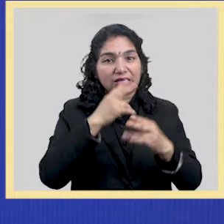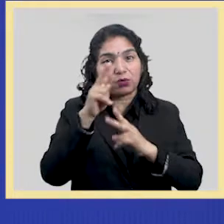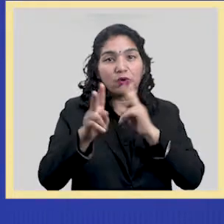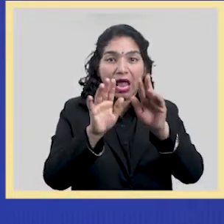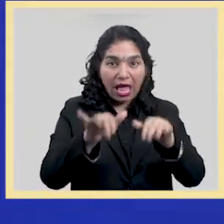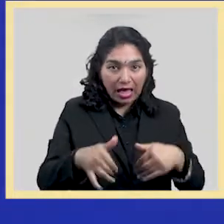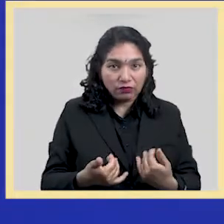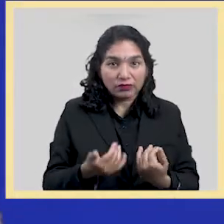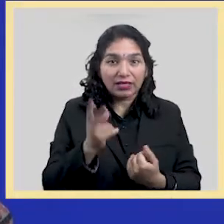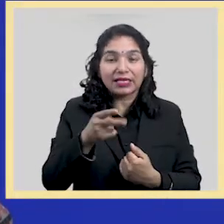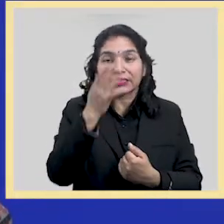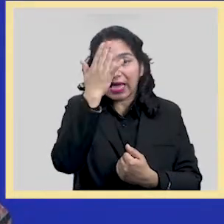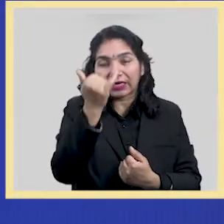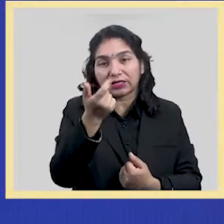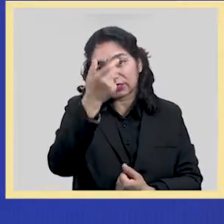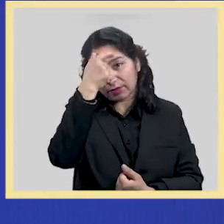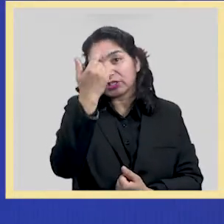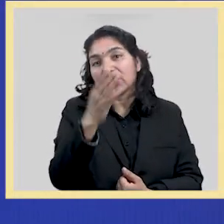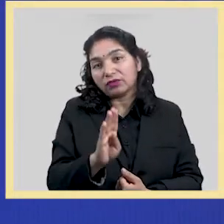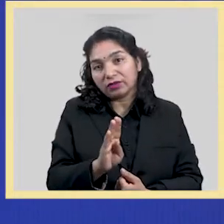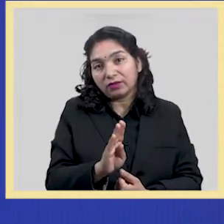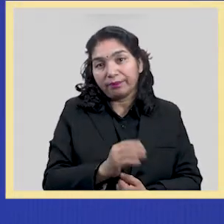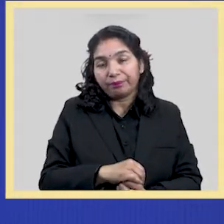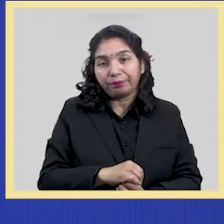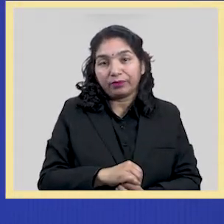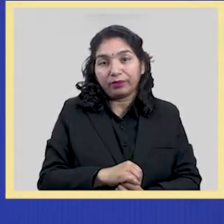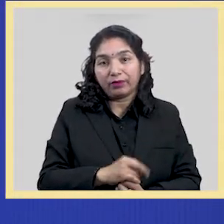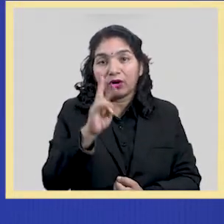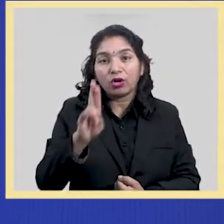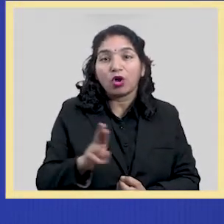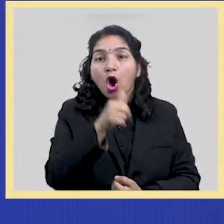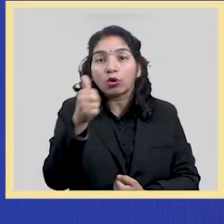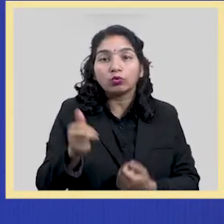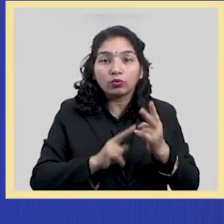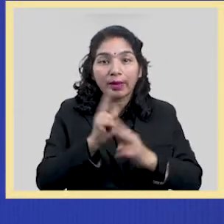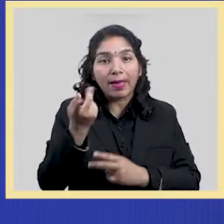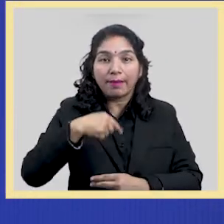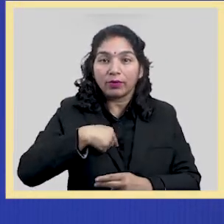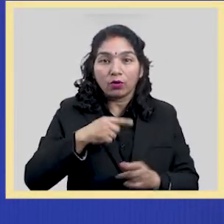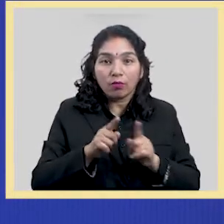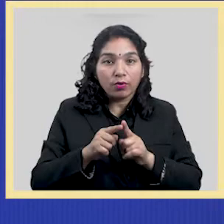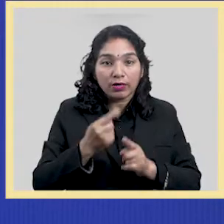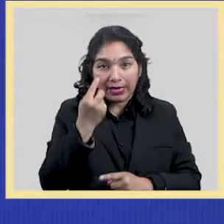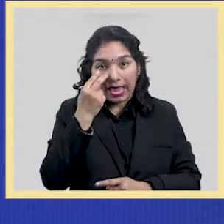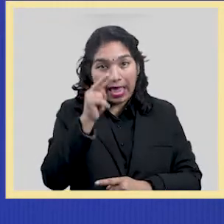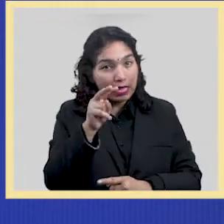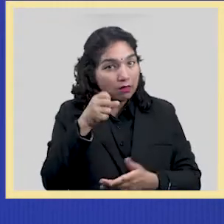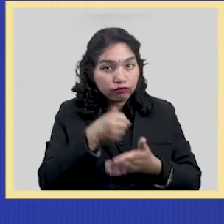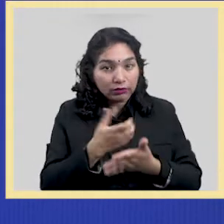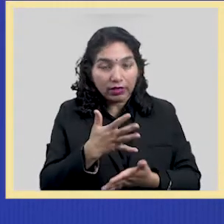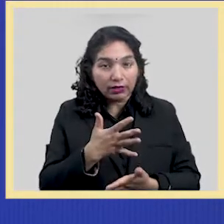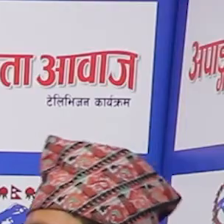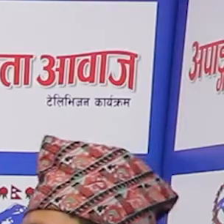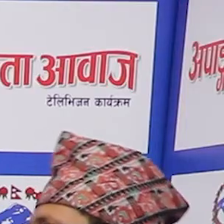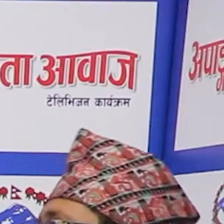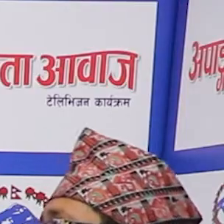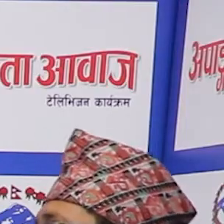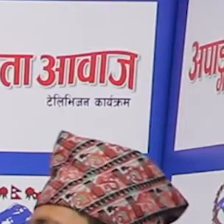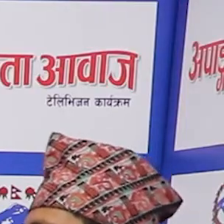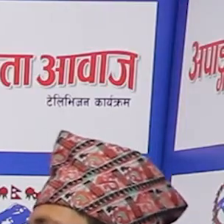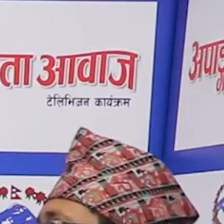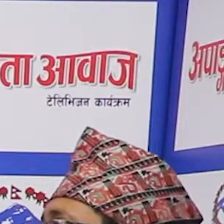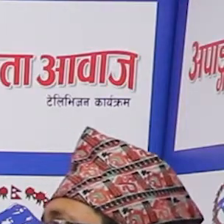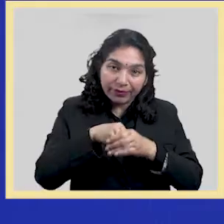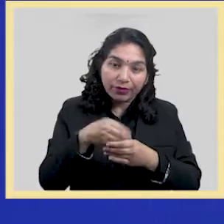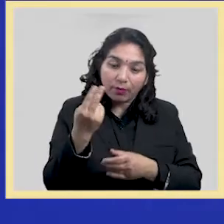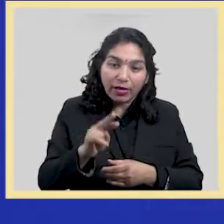निर्माणकै कुराहरू आउँछ, त्यसले गर्दाखेरि अलिकति समस्या हुन्छ र अरू कुराहरूमा चाहिँ हाम्रो पनि अब नजर नपुग्न सकेको हुन्छ. यो यही क्षेत्रभित्र